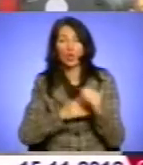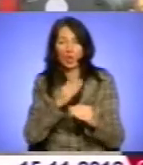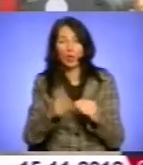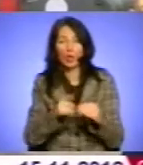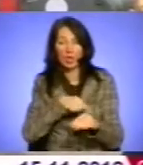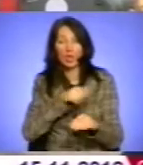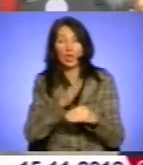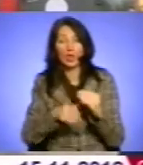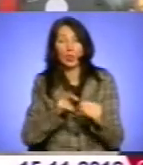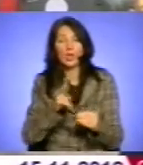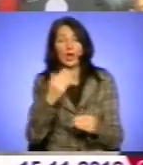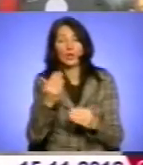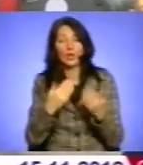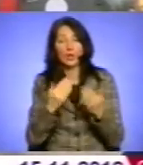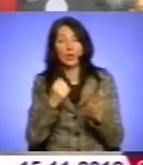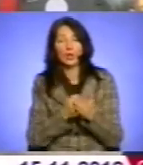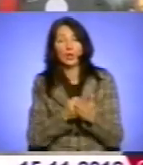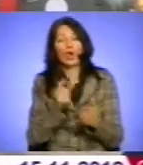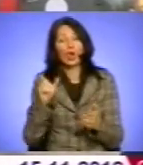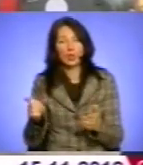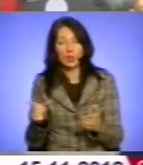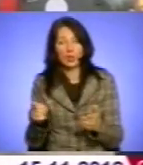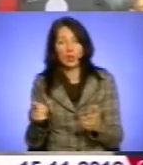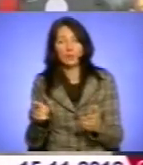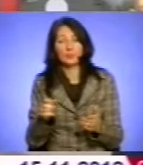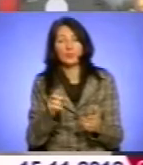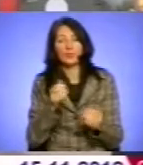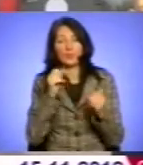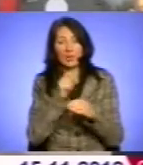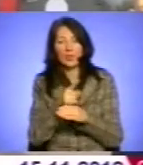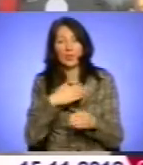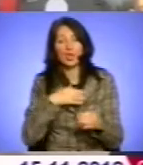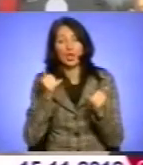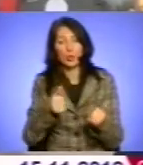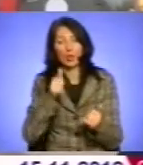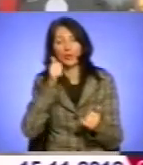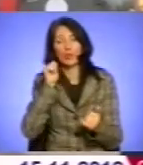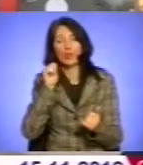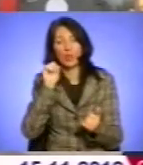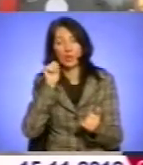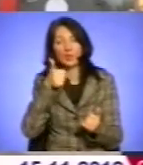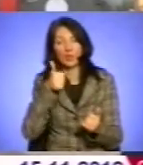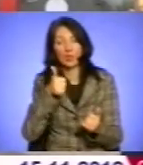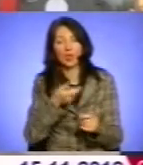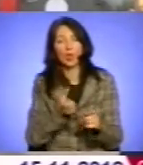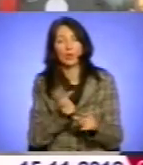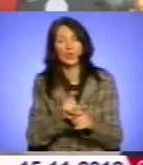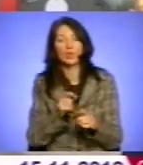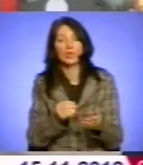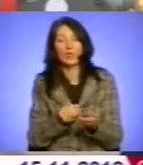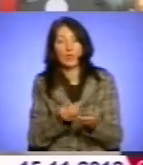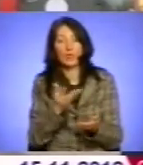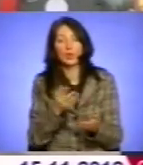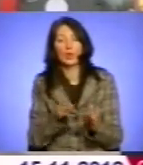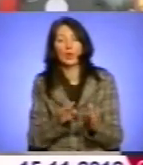І від того, як вони віднесуться до абонента, а завдання наше сьогодні і вчора, і на завтрашній день досить високо цінити